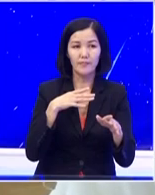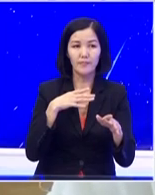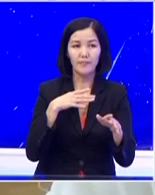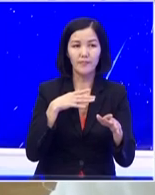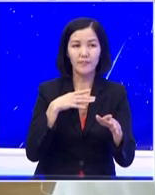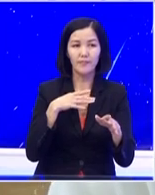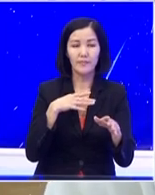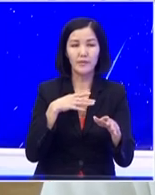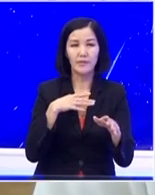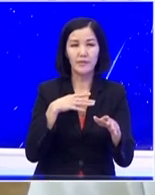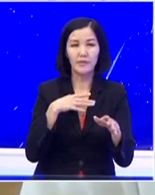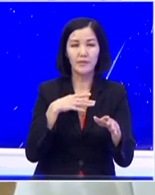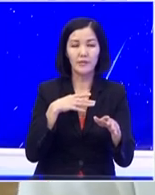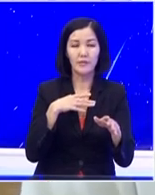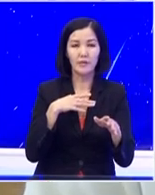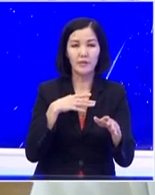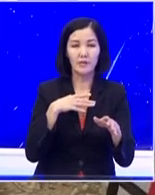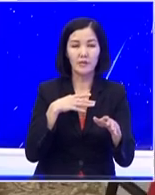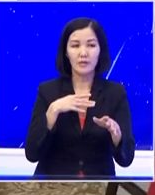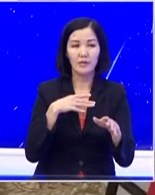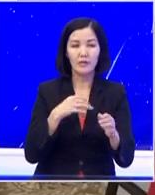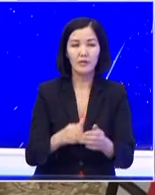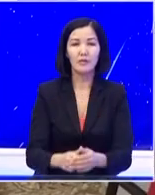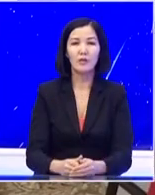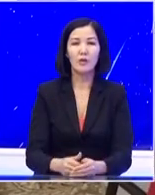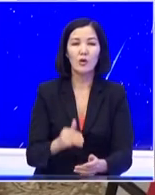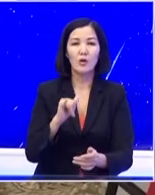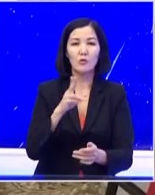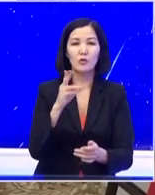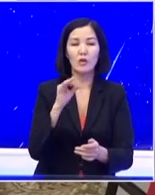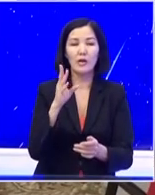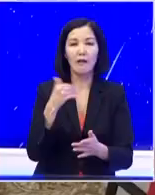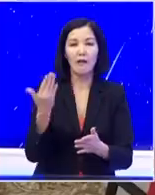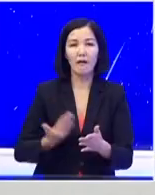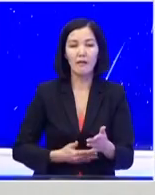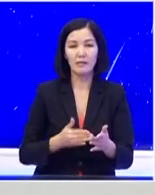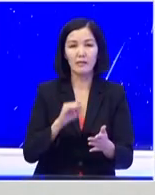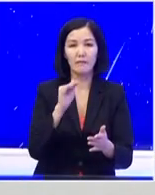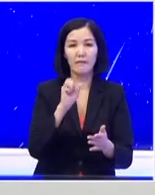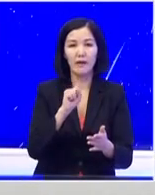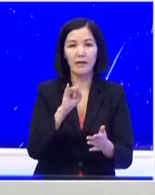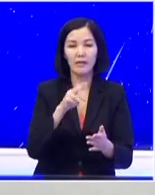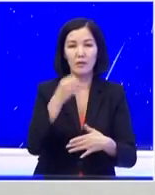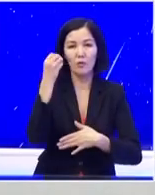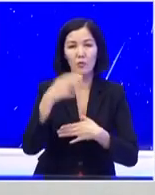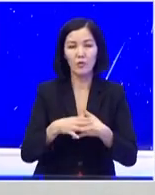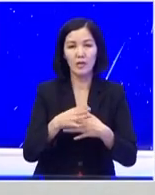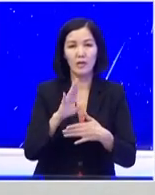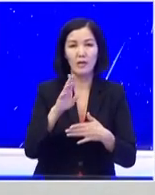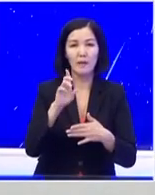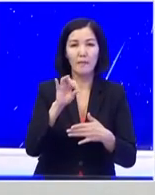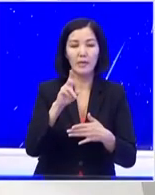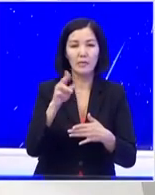келіп, осыны жаңағы аштым. Шарал қаласының тағы бір тұрғыны Фаина Сидикова орталықтың бастау